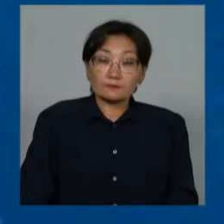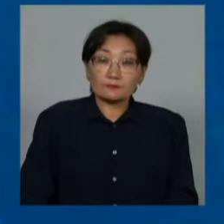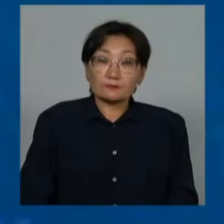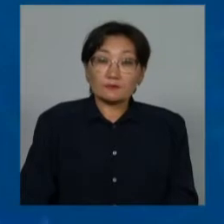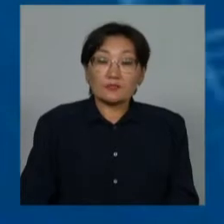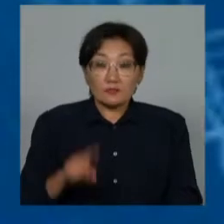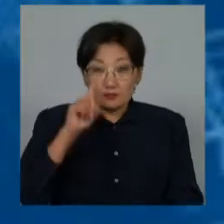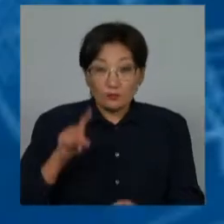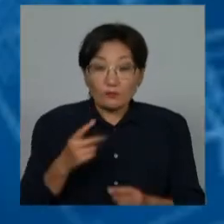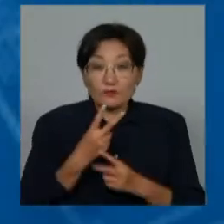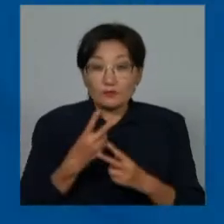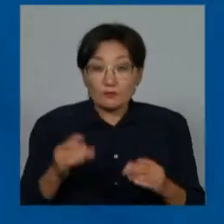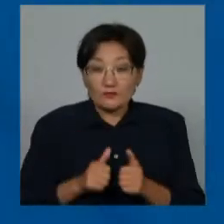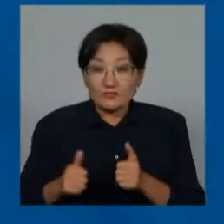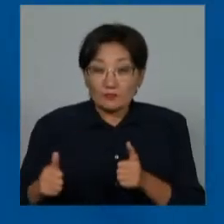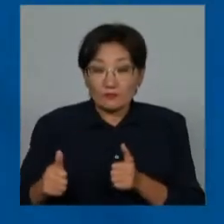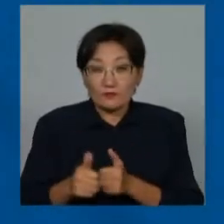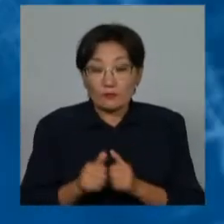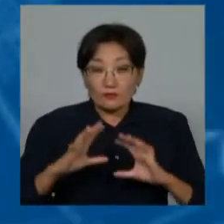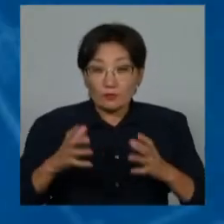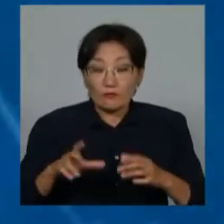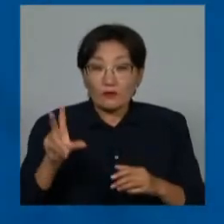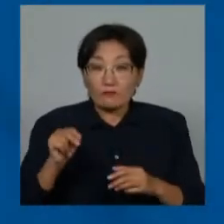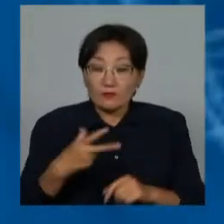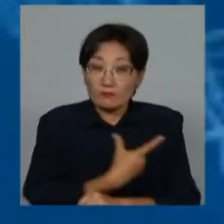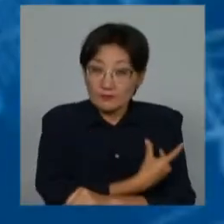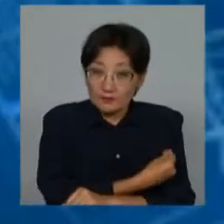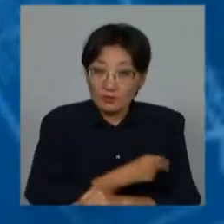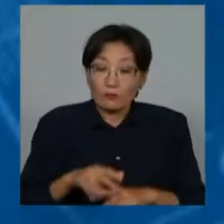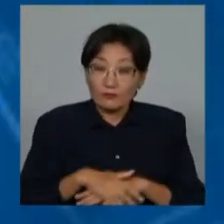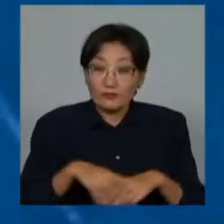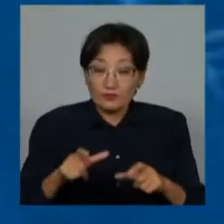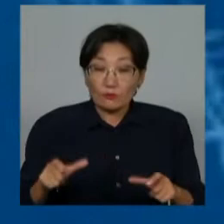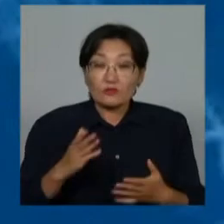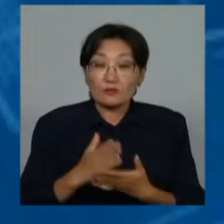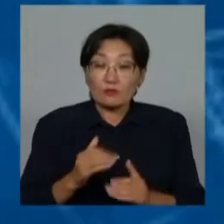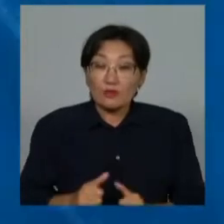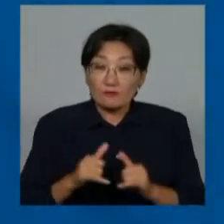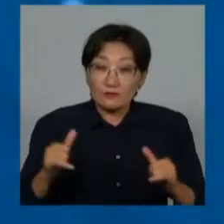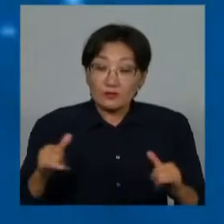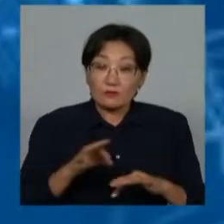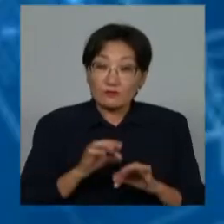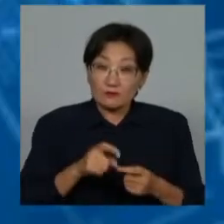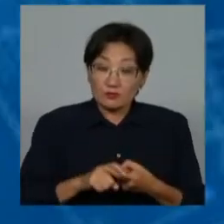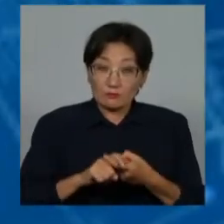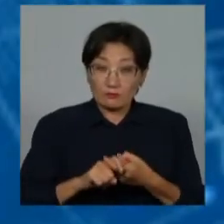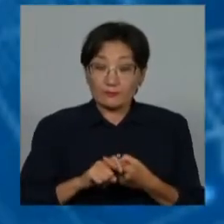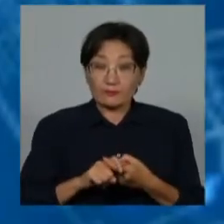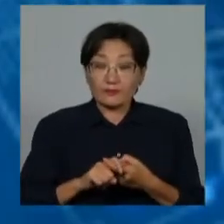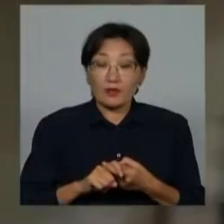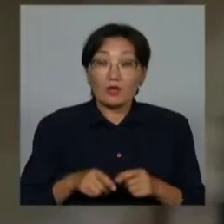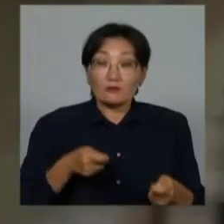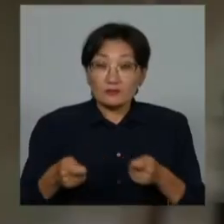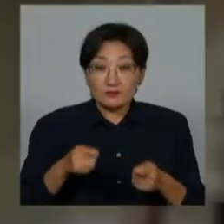В Израиле, несмотря на лидирующие позиции в мире по числу вакцинированного населения, отмечается рост числа зараженных коронавирусом.